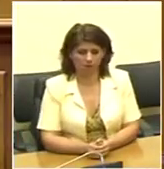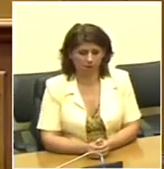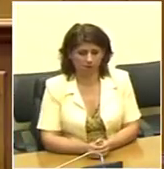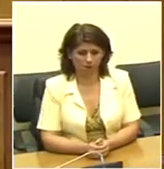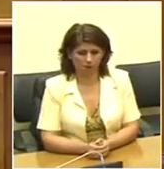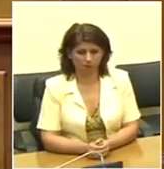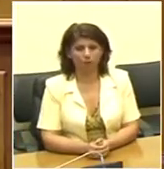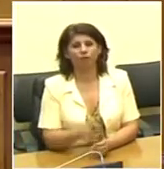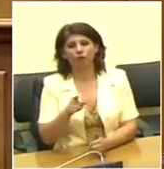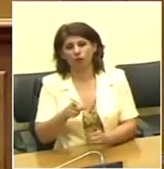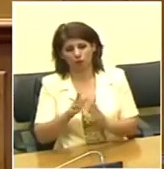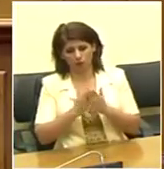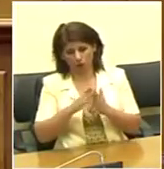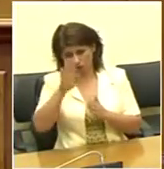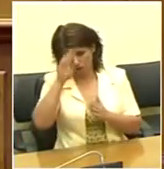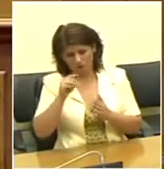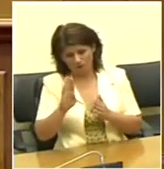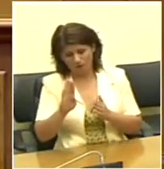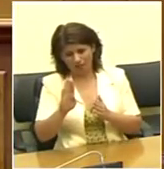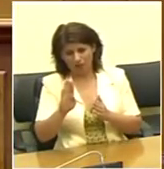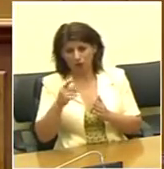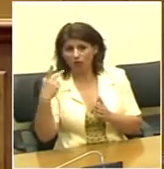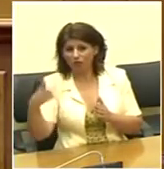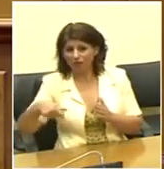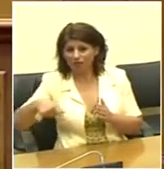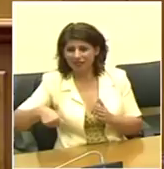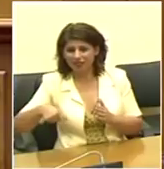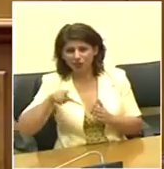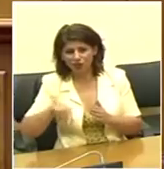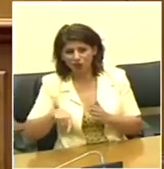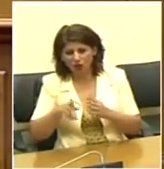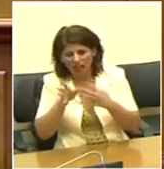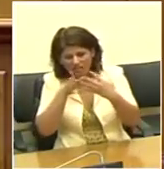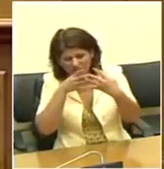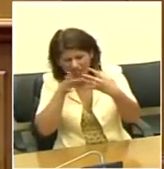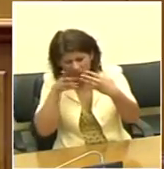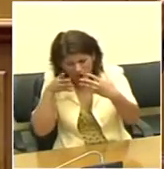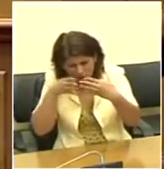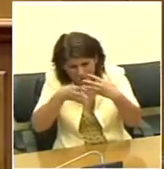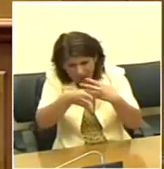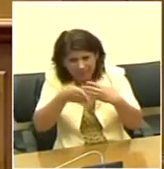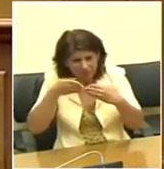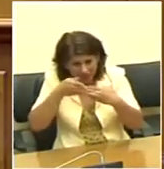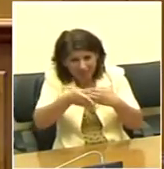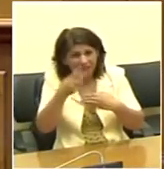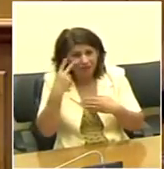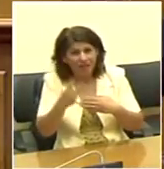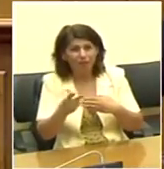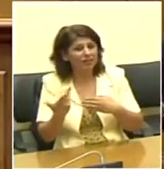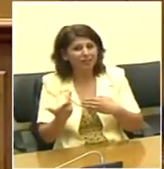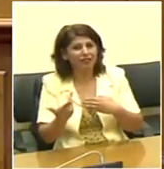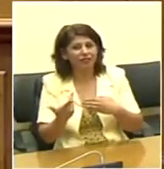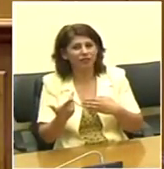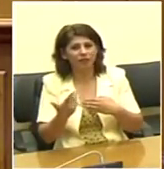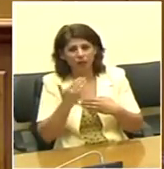βασιλικού είναι ότι οι δικές σας τσάντες πια είναι διαφανείς. Και ο κόσμος βλέπει τι είναι μέσα και δεν μπορεί